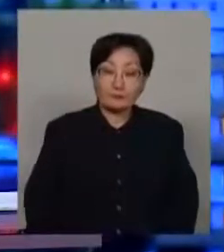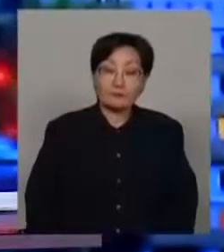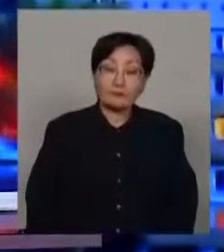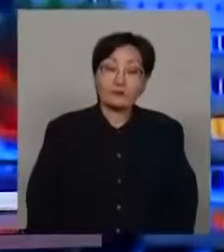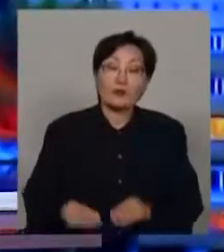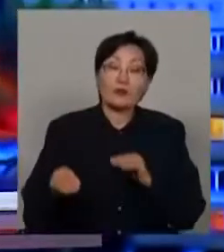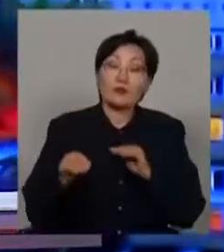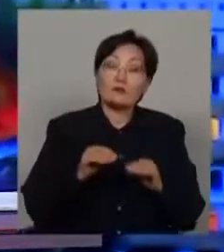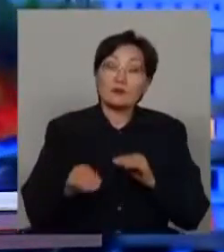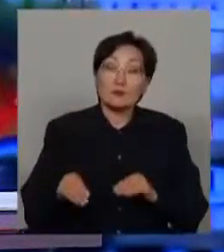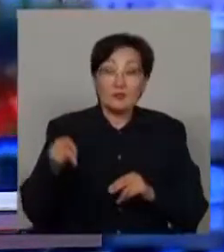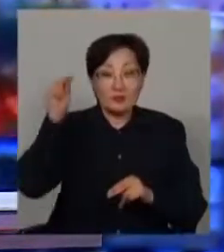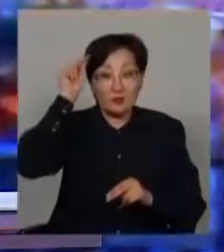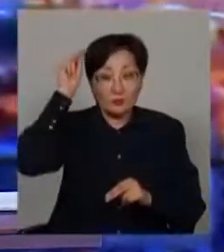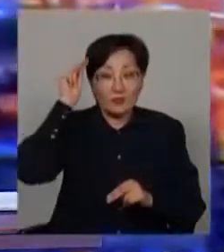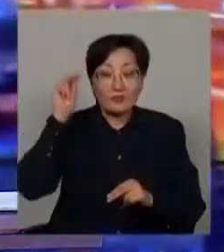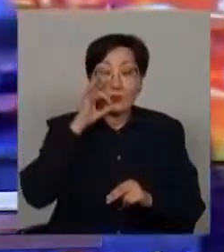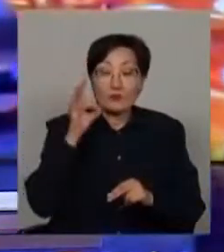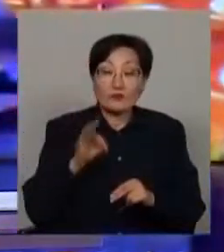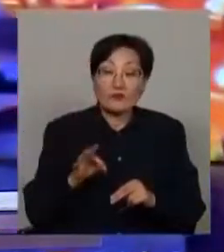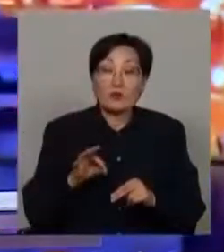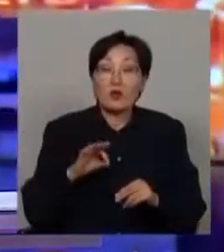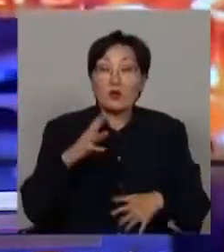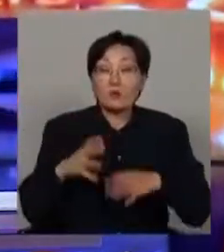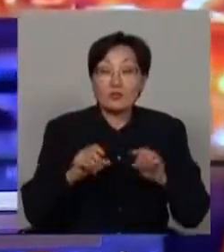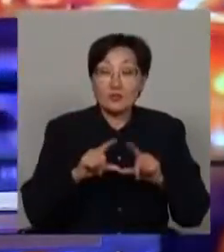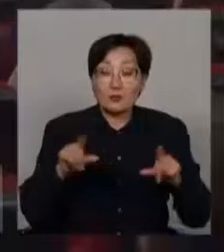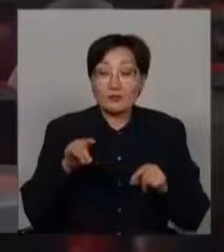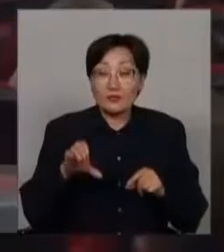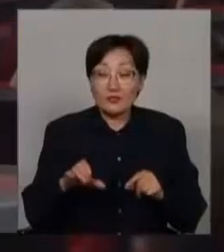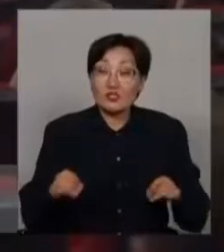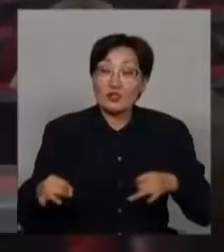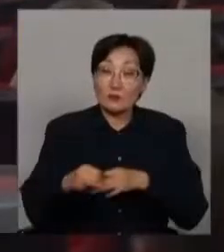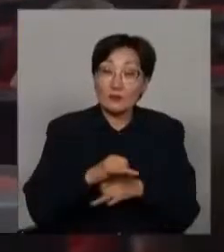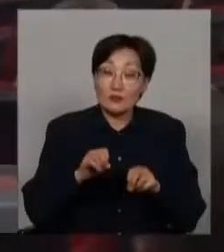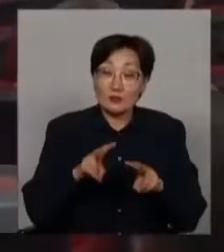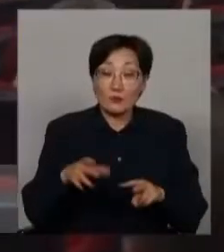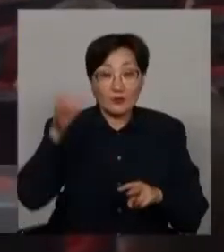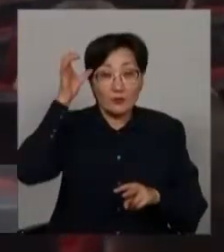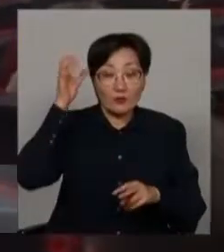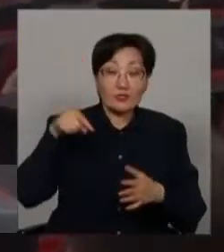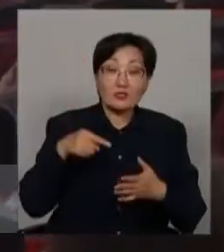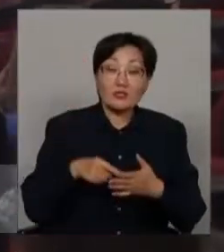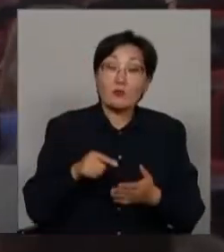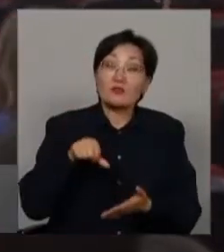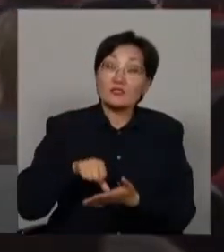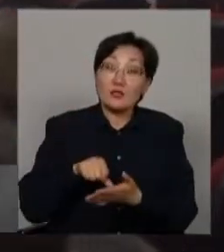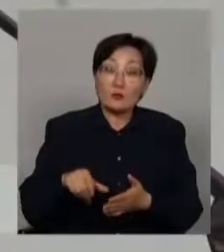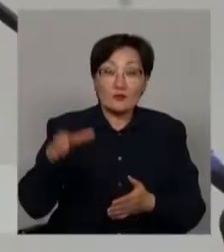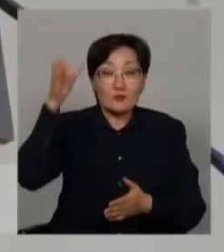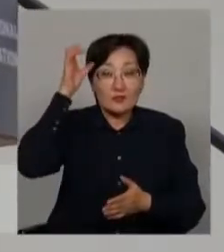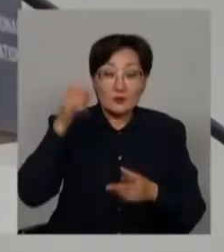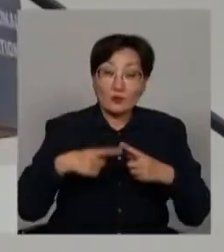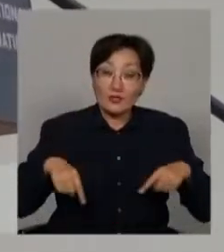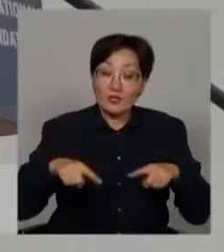Формирование общеучебных навыков на примере опыта работы международных школ «Мирас» обсудили специалисты образования города и представители образовательных